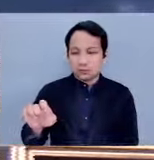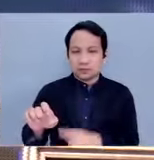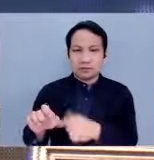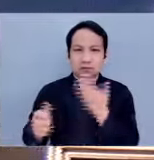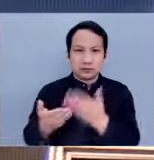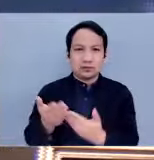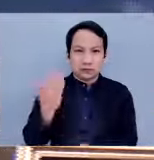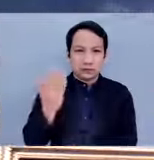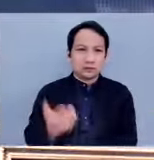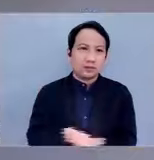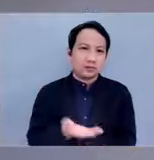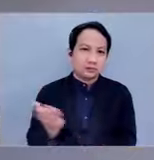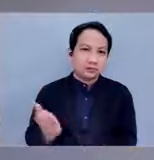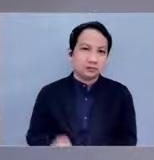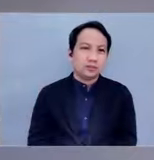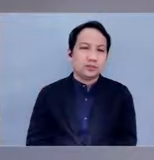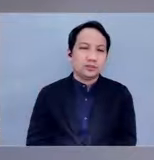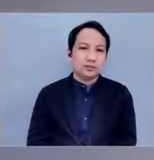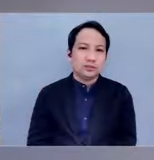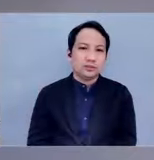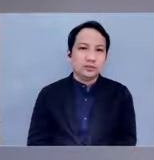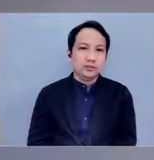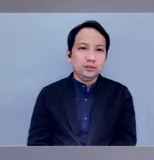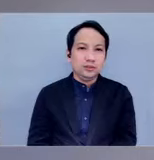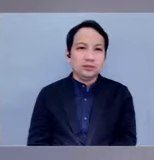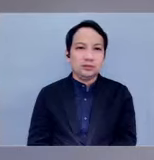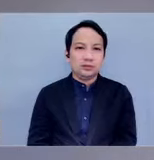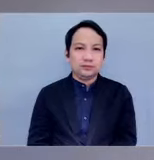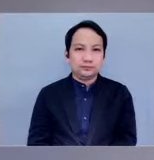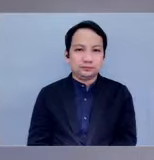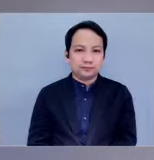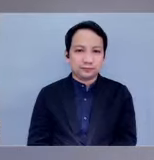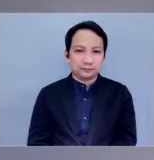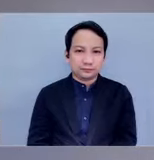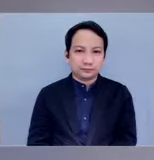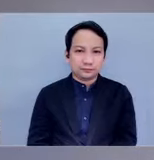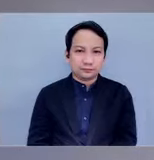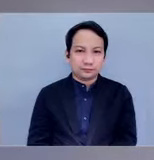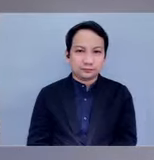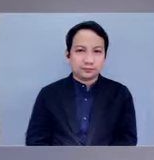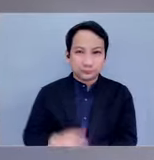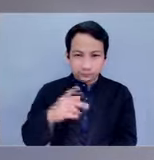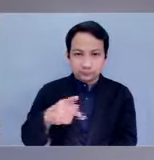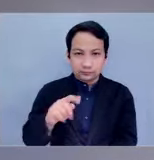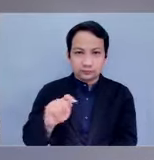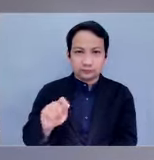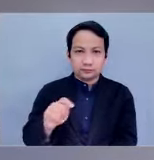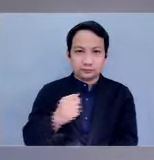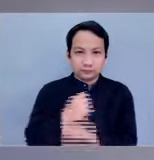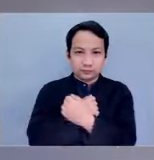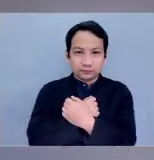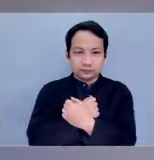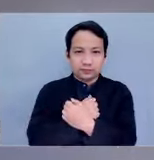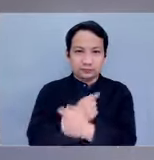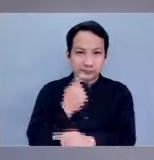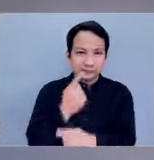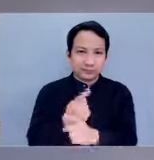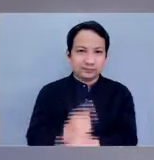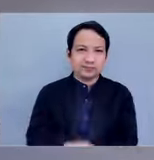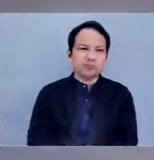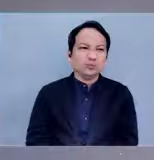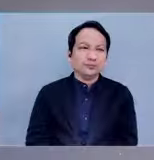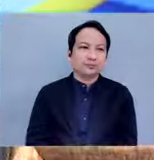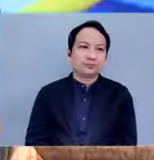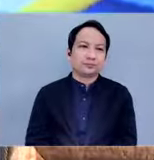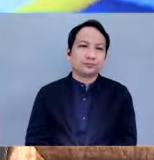morning. Good morning. Yes. Thanks for having me. Let me guess. Pet lover ka? Yes, definitely. Ay, definitely po. Paano ko naman napasok